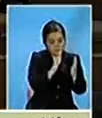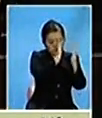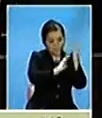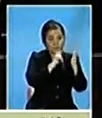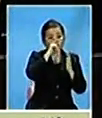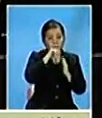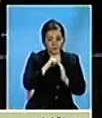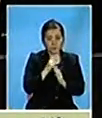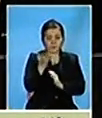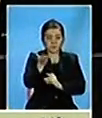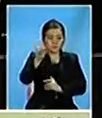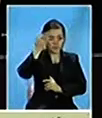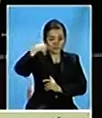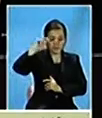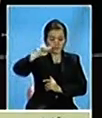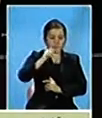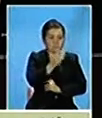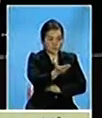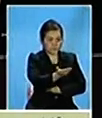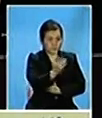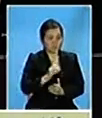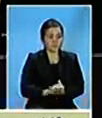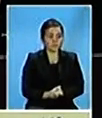จารย์มนเทียนบุญตันครับ